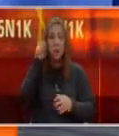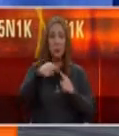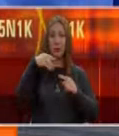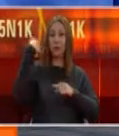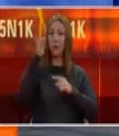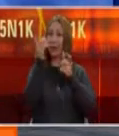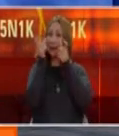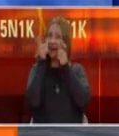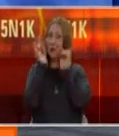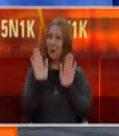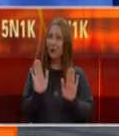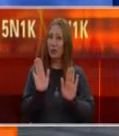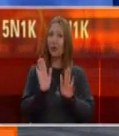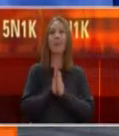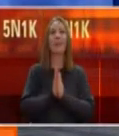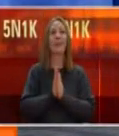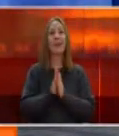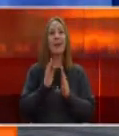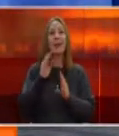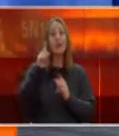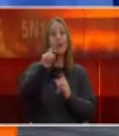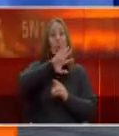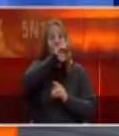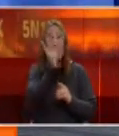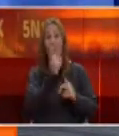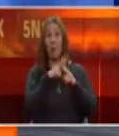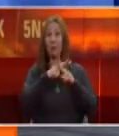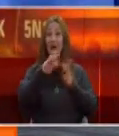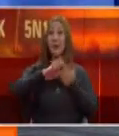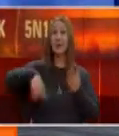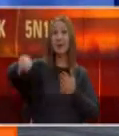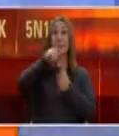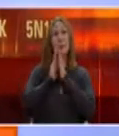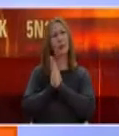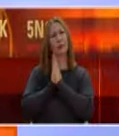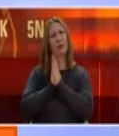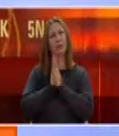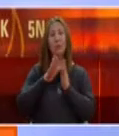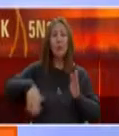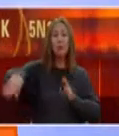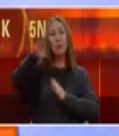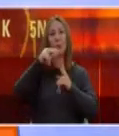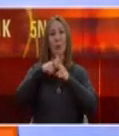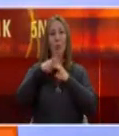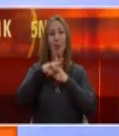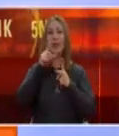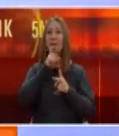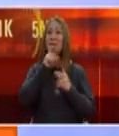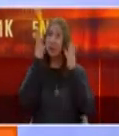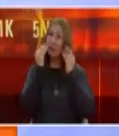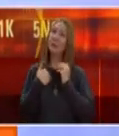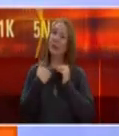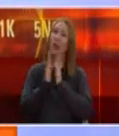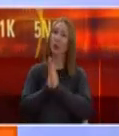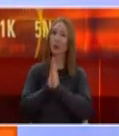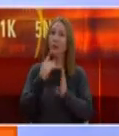sonra daha dikkat edeceğim sizin uyarınızdan sonra. Tüm meslektaşlarımıza da hem ben özür dilerim yani bütün polislerde böyle bir şey yarattıysak.